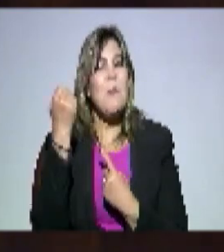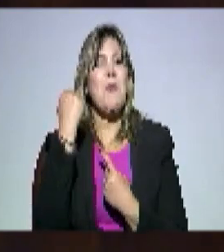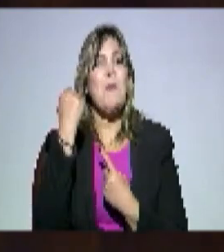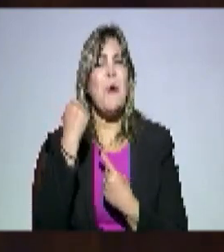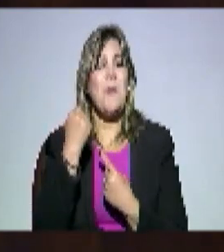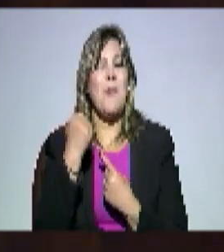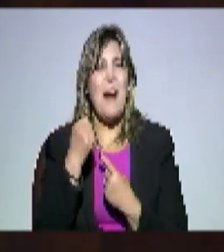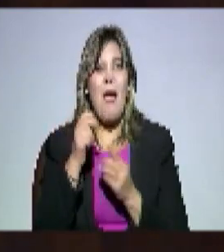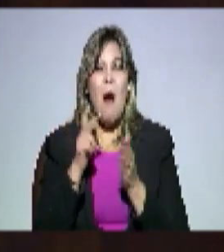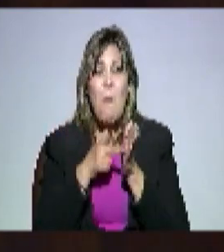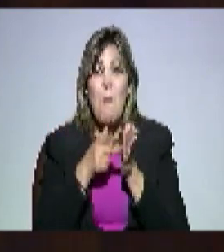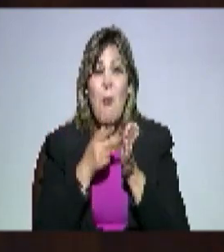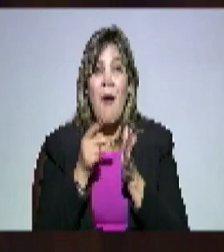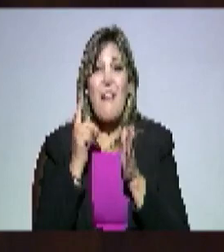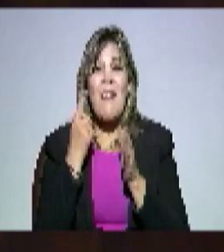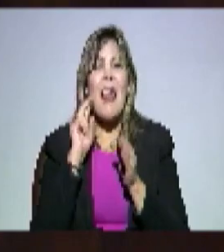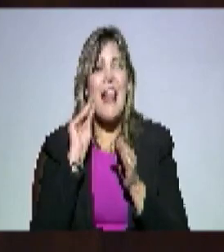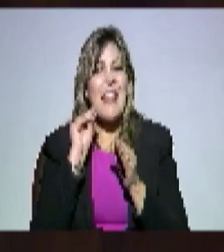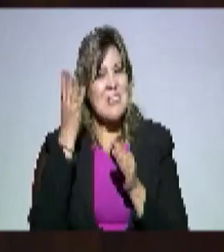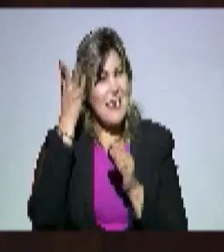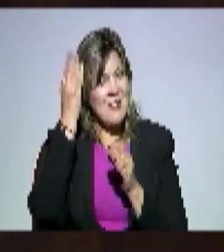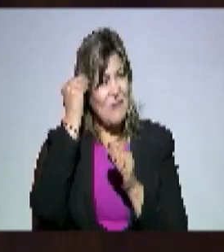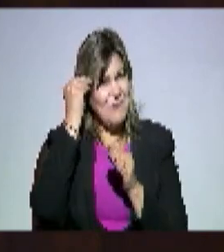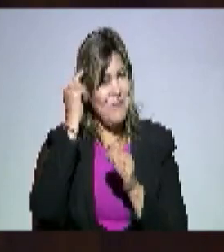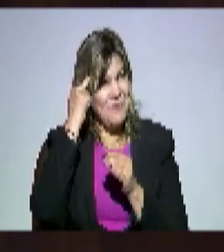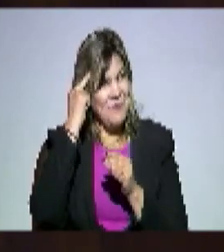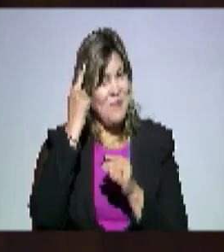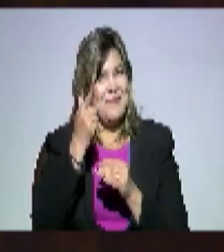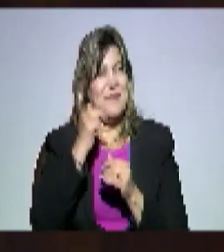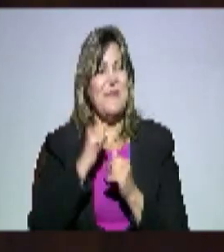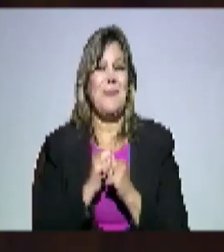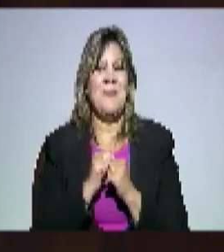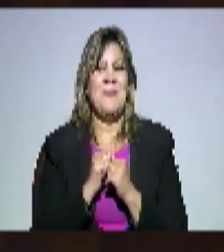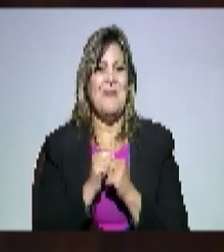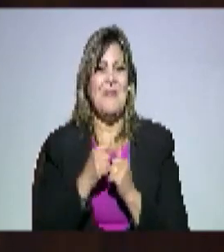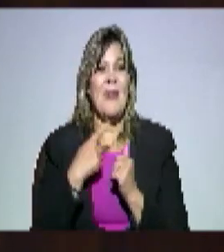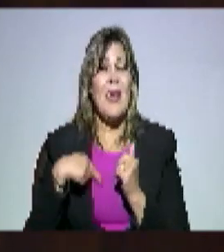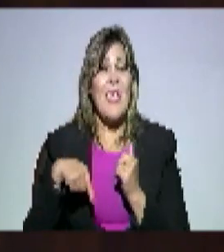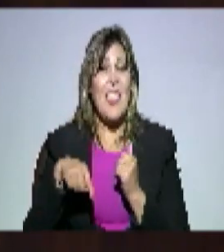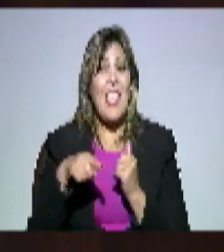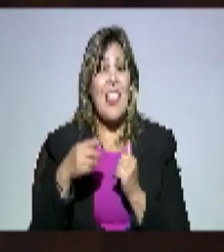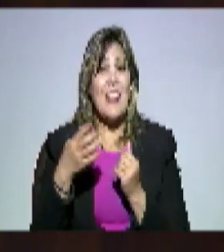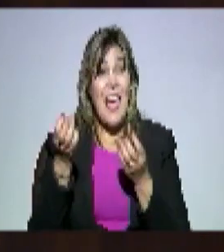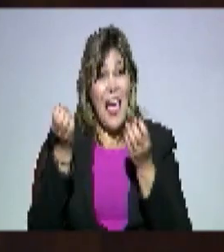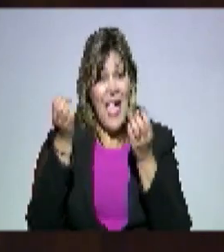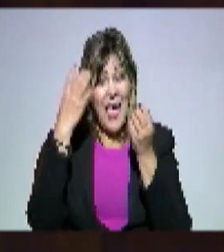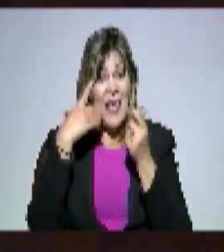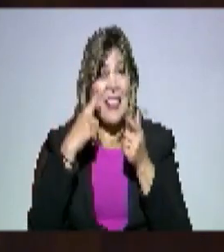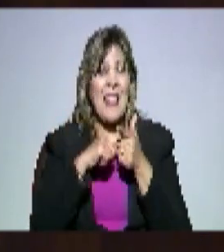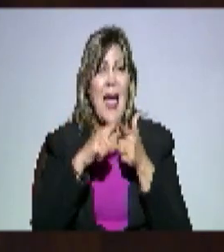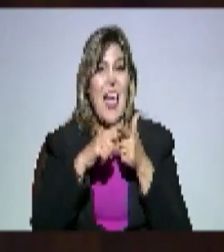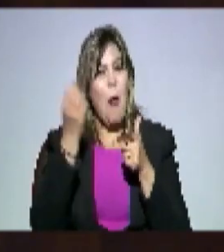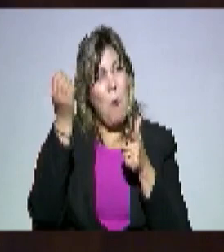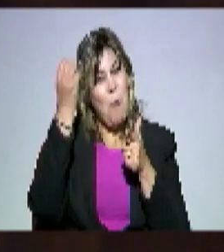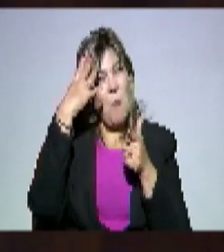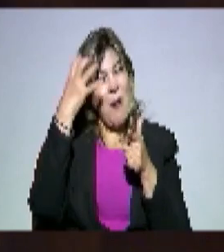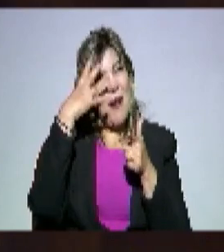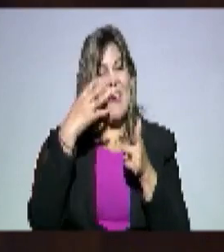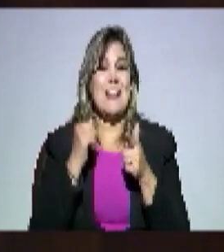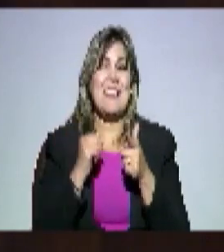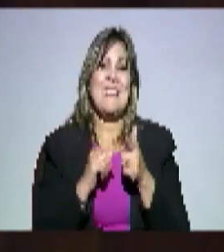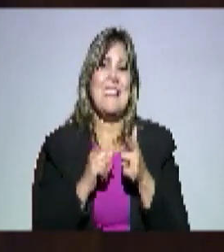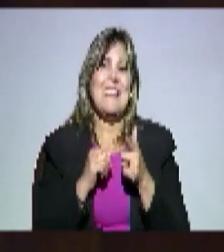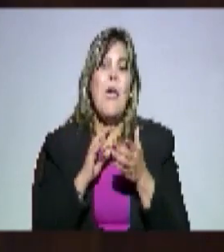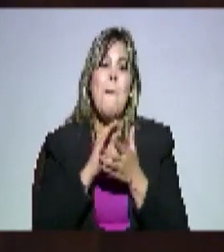ومطمئناً تثبت في اهان حضراتكم احنا خدنا بركتين بسرعه كده تانيين